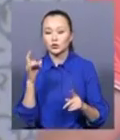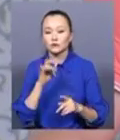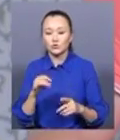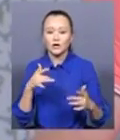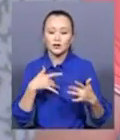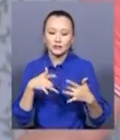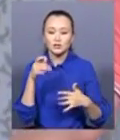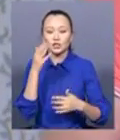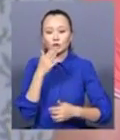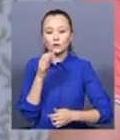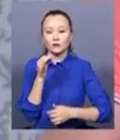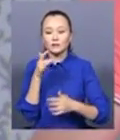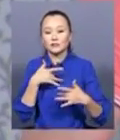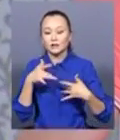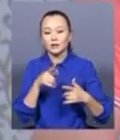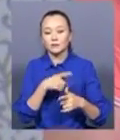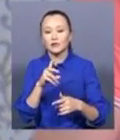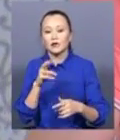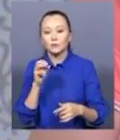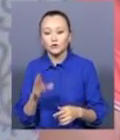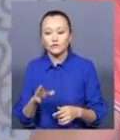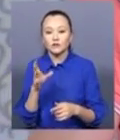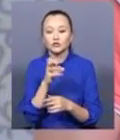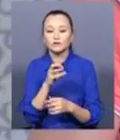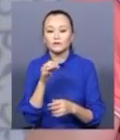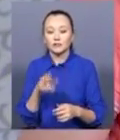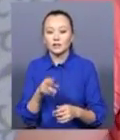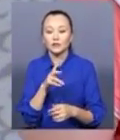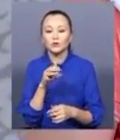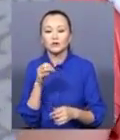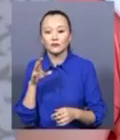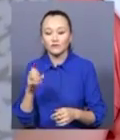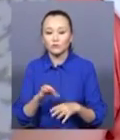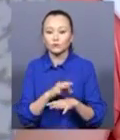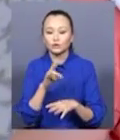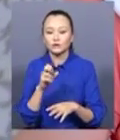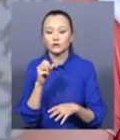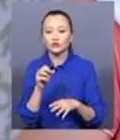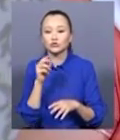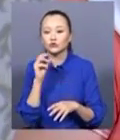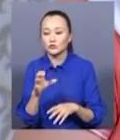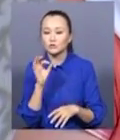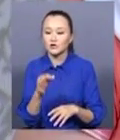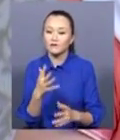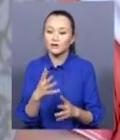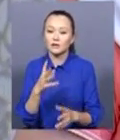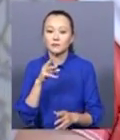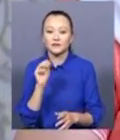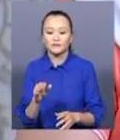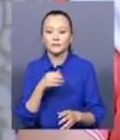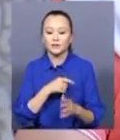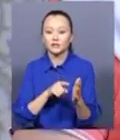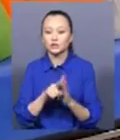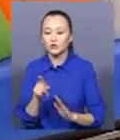жизни, история актрисы кино и театра имени Лермонтова Жмеринецкой Нины Леонидовны, муж на час, правда и мифы.